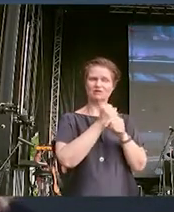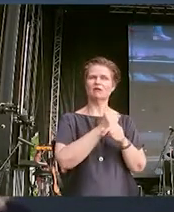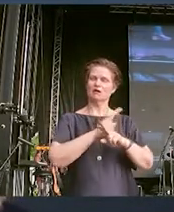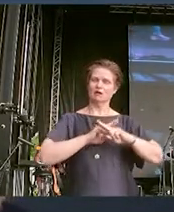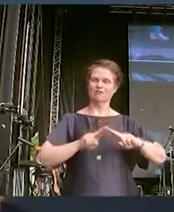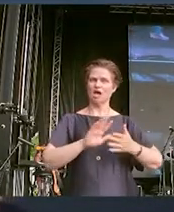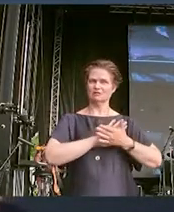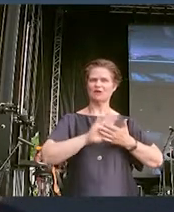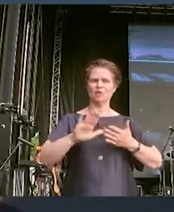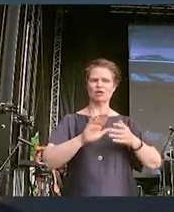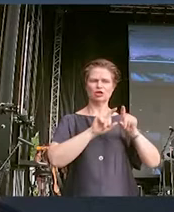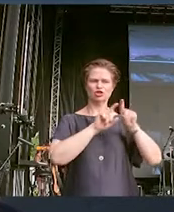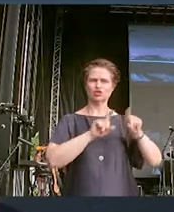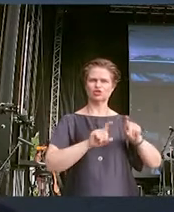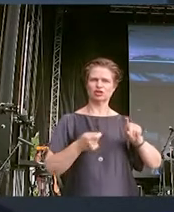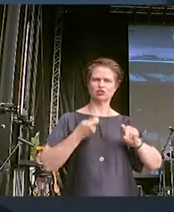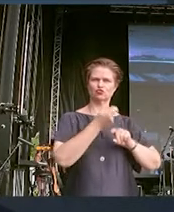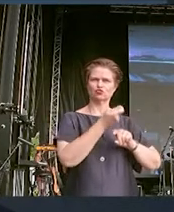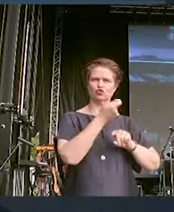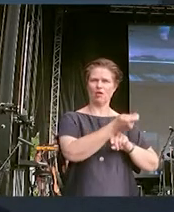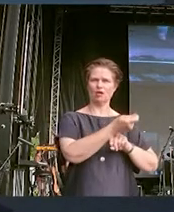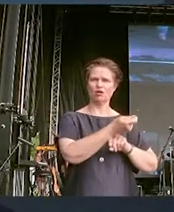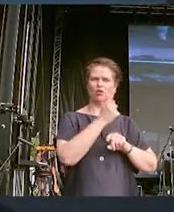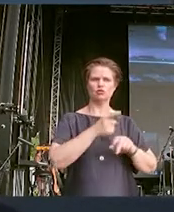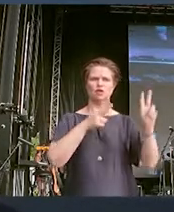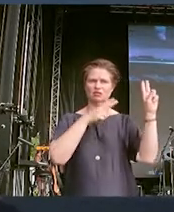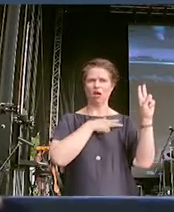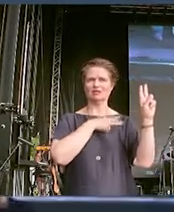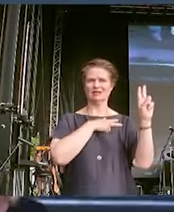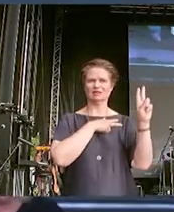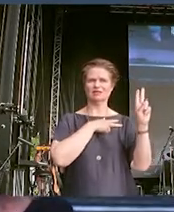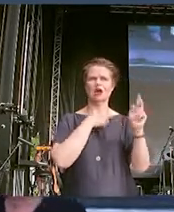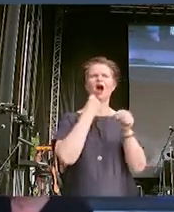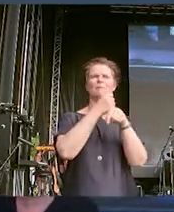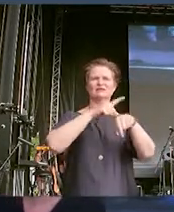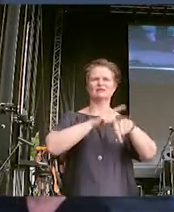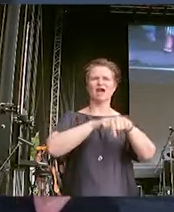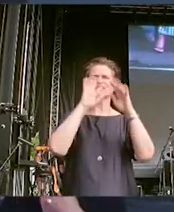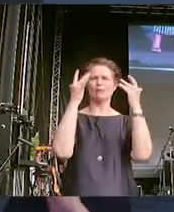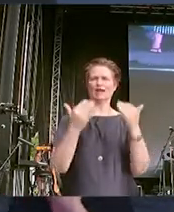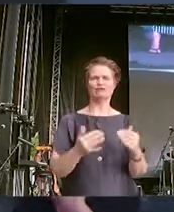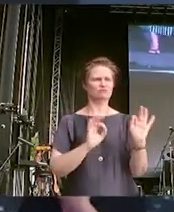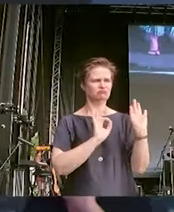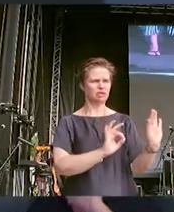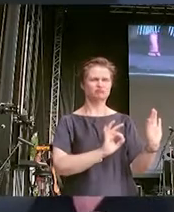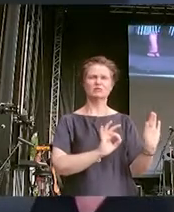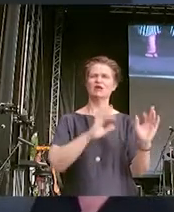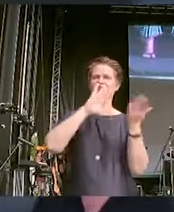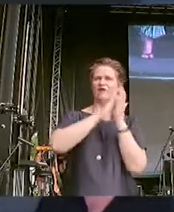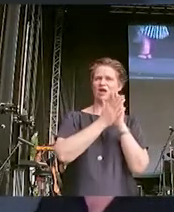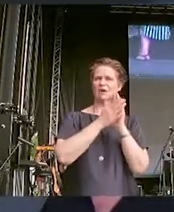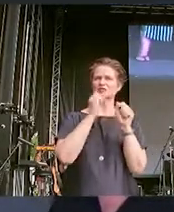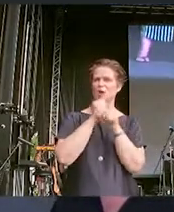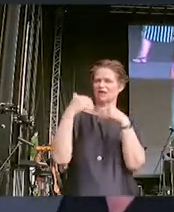und eine korrekte Abrechnung der tatsächlichen Arbeitszeit. Und wir haben mit der Arbeitgeberseite vereinbart, bis